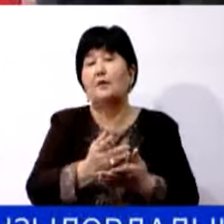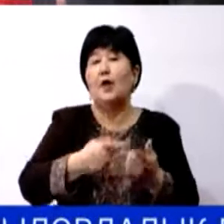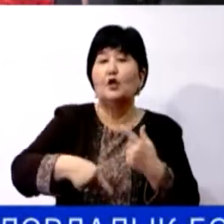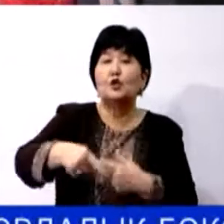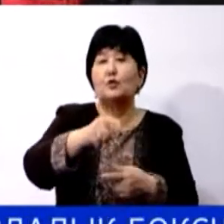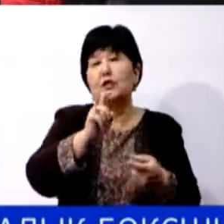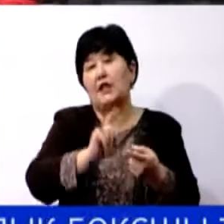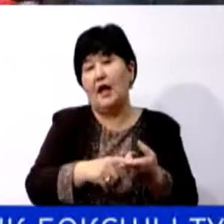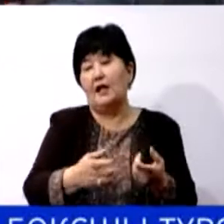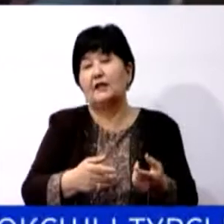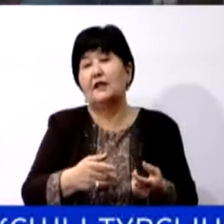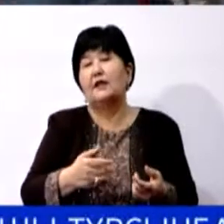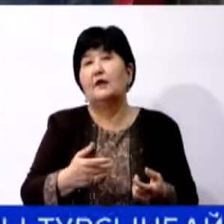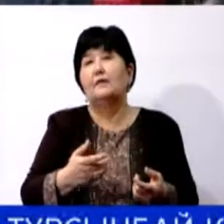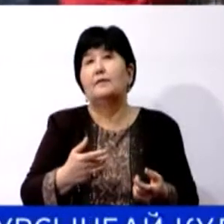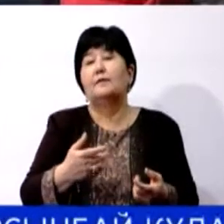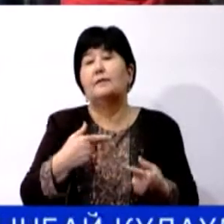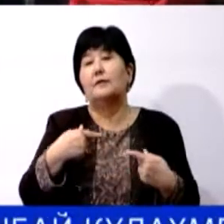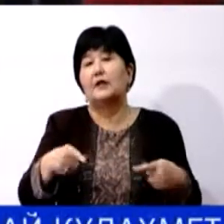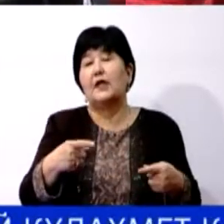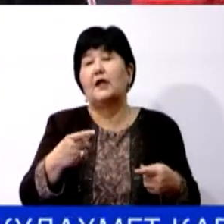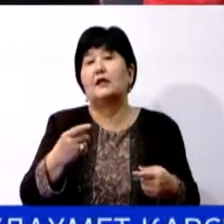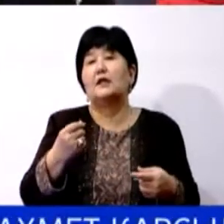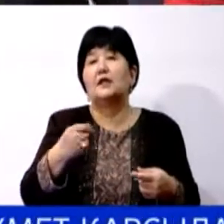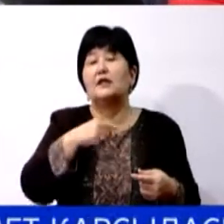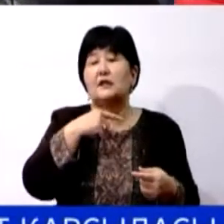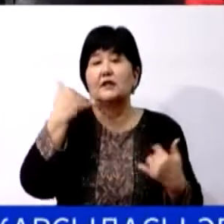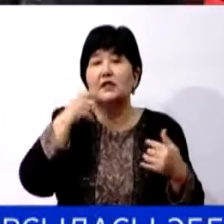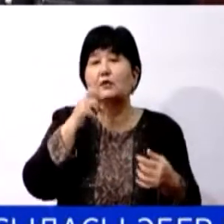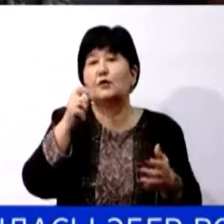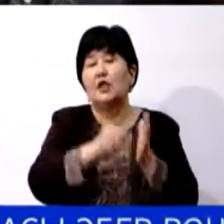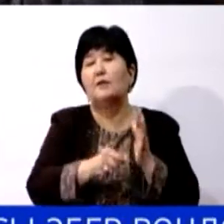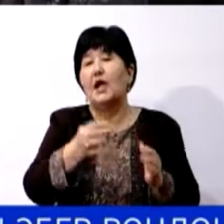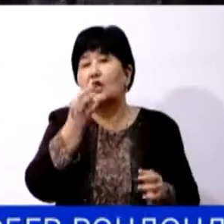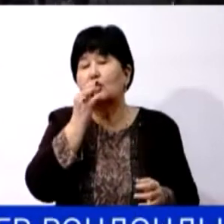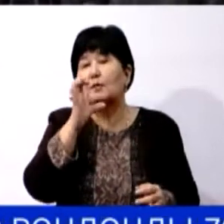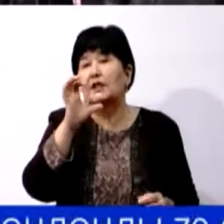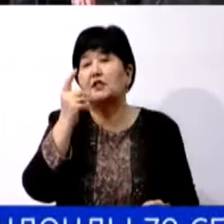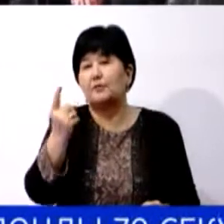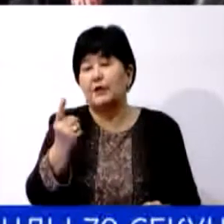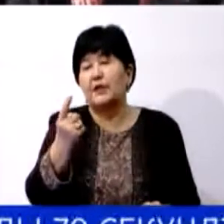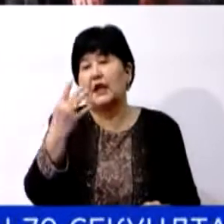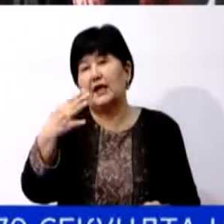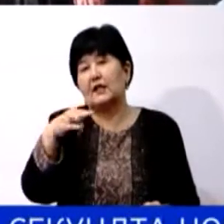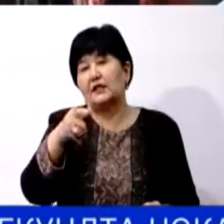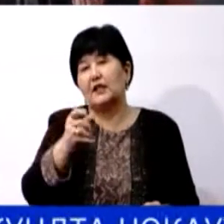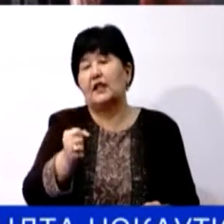арқылы сиыр еті шығып тұр 1600 теңгеден, жұмыртқа бір санатты жұмыртқа 40